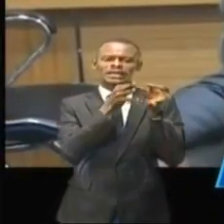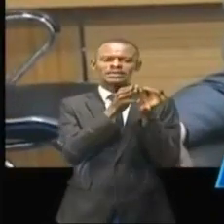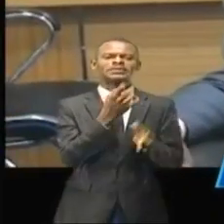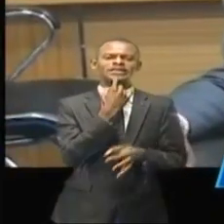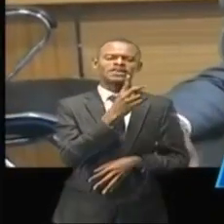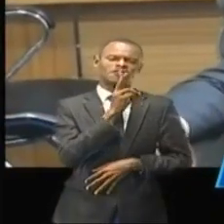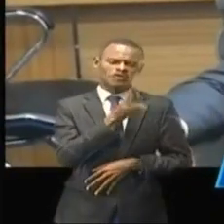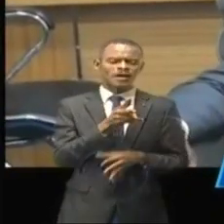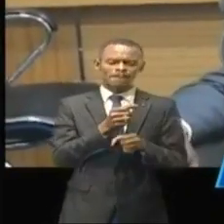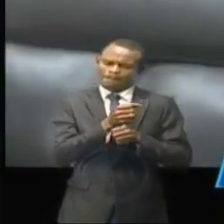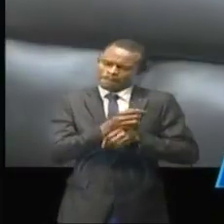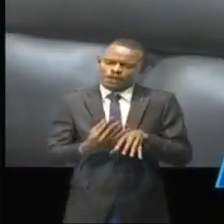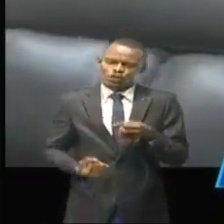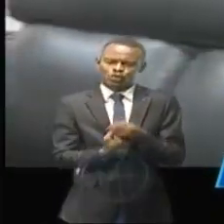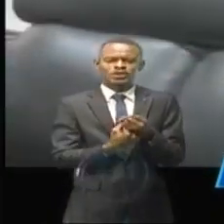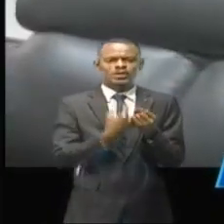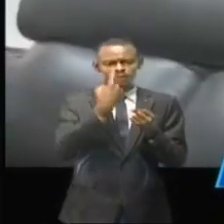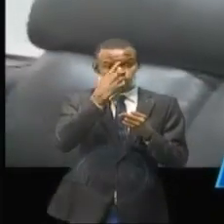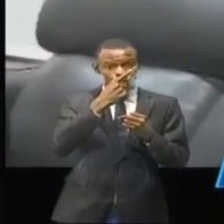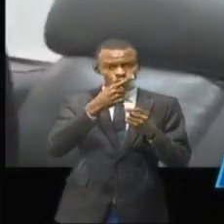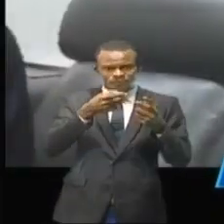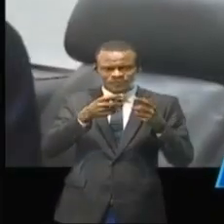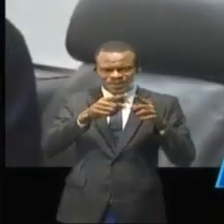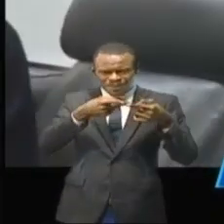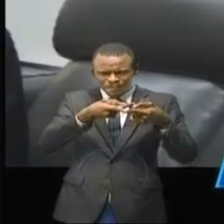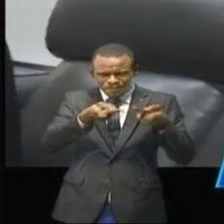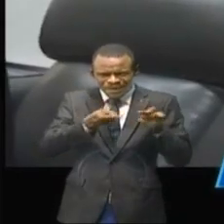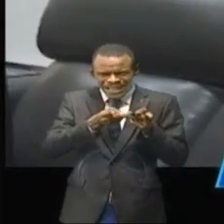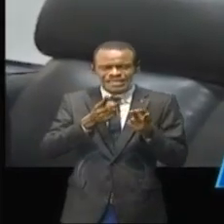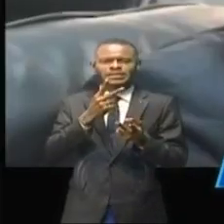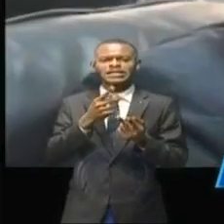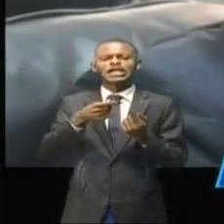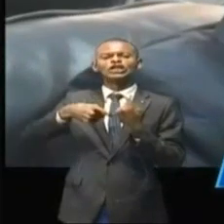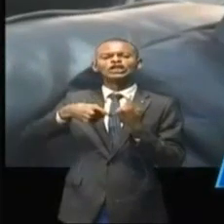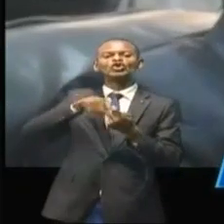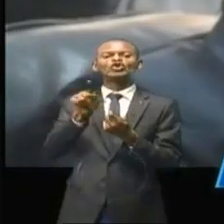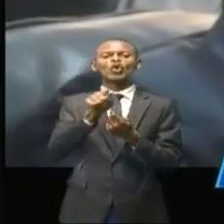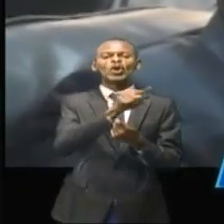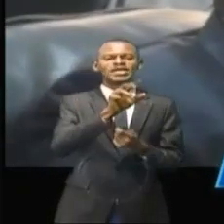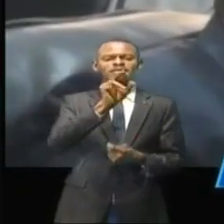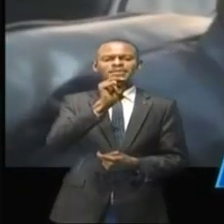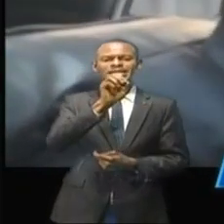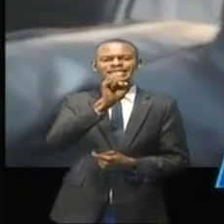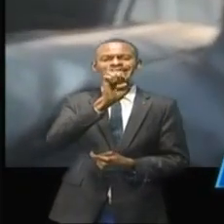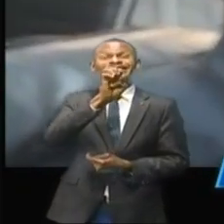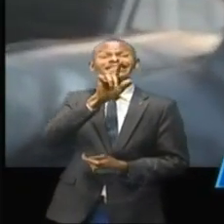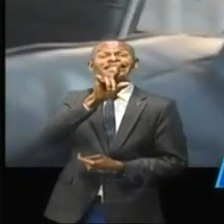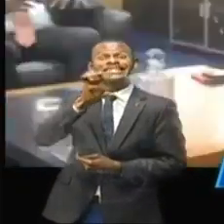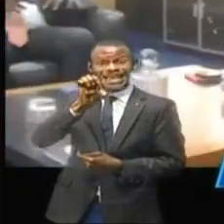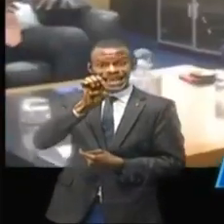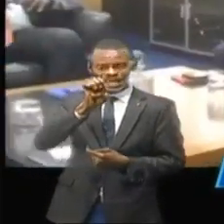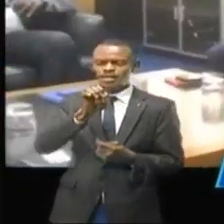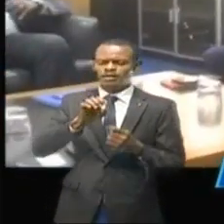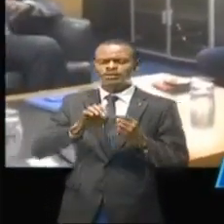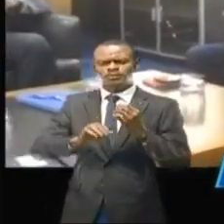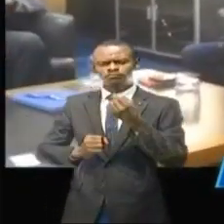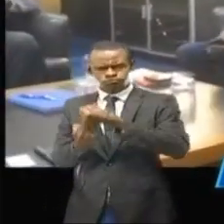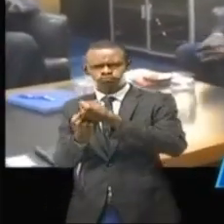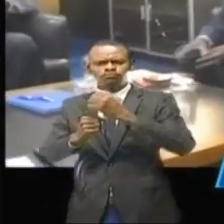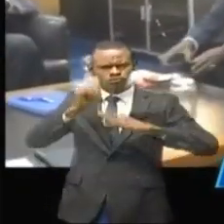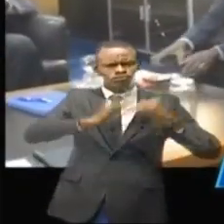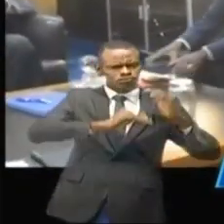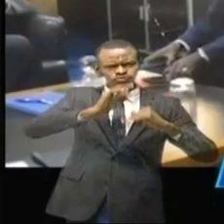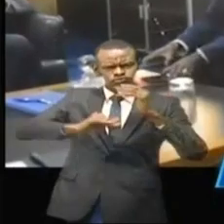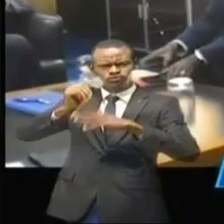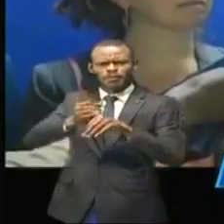des sites touristiques de l'Ancelé, avec à la clé la signature dans les tout prochains jours d'impact fondateur. On